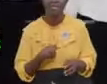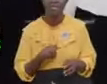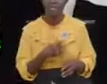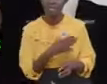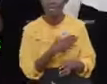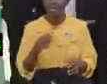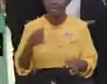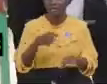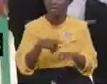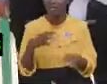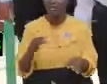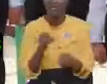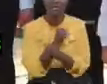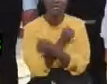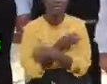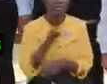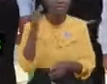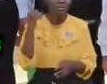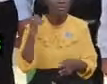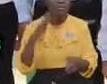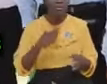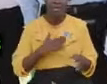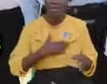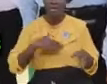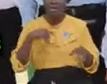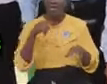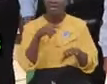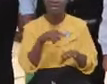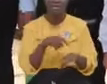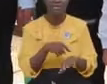وزمن الحب زماني